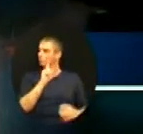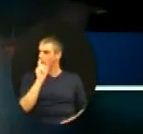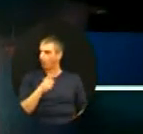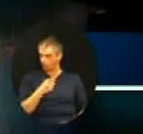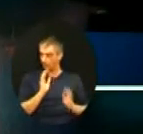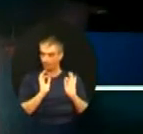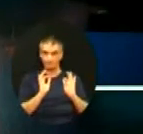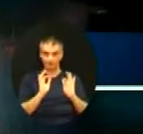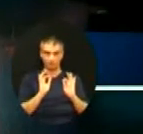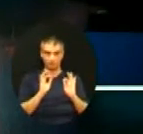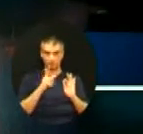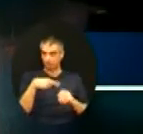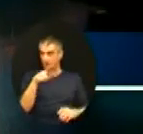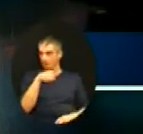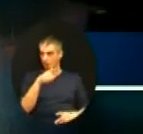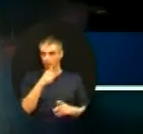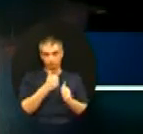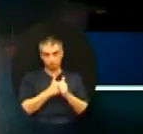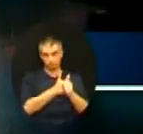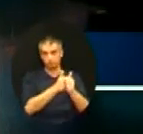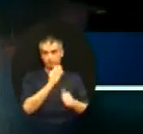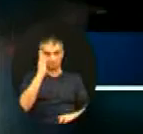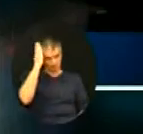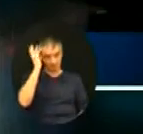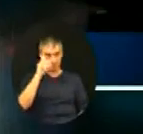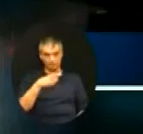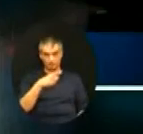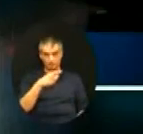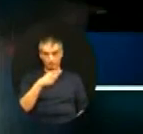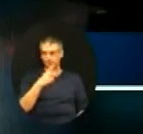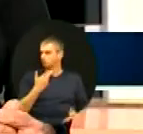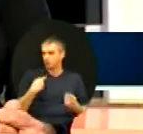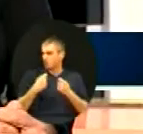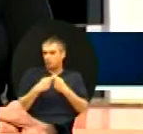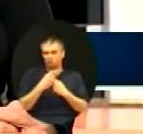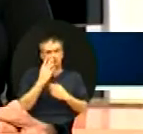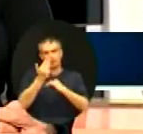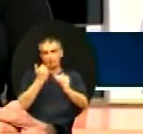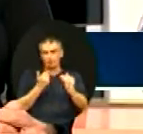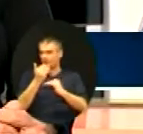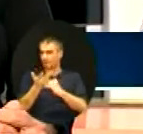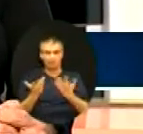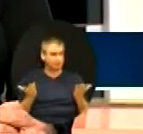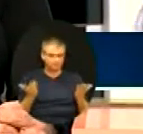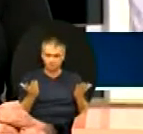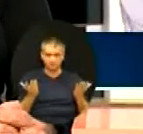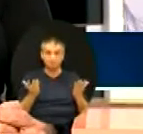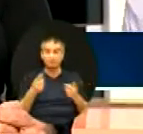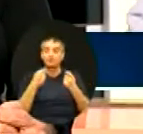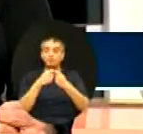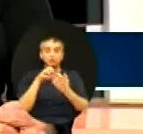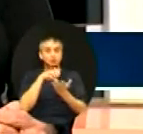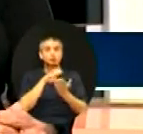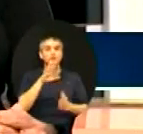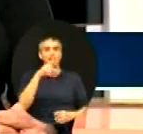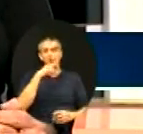להיות באמת שאתם תלכו אחרי בנט והילד שקד? זה לא קשור ללכת אחרי וללכת לפני. לגבי מעלה